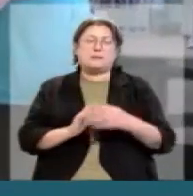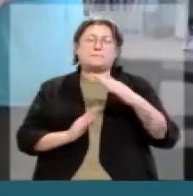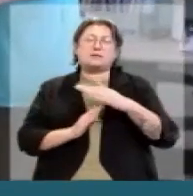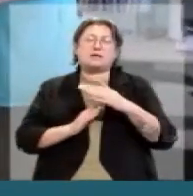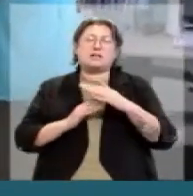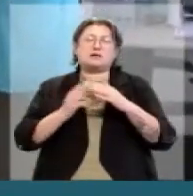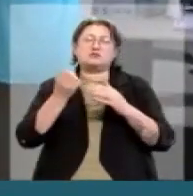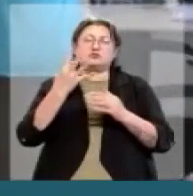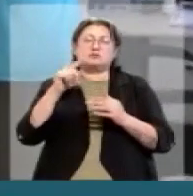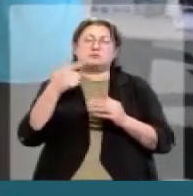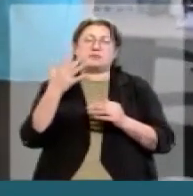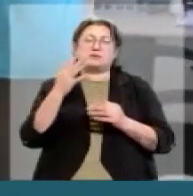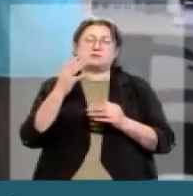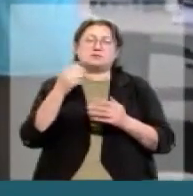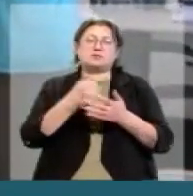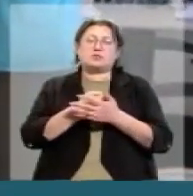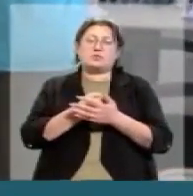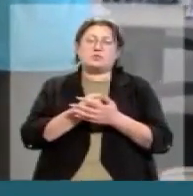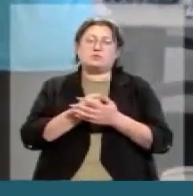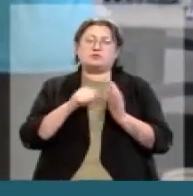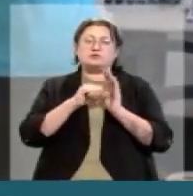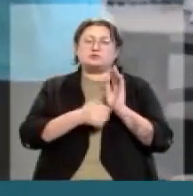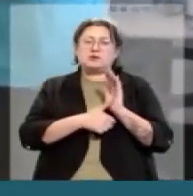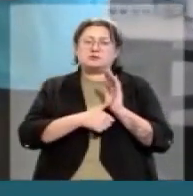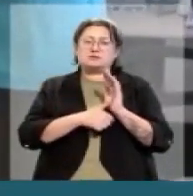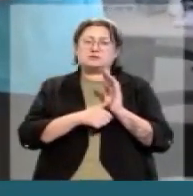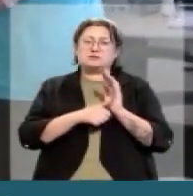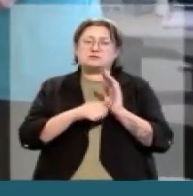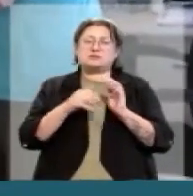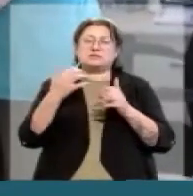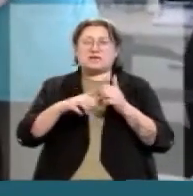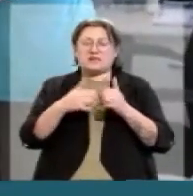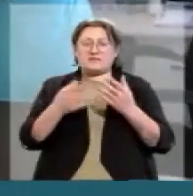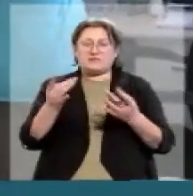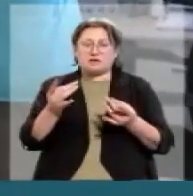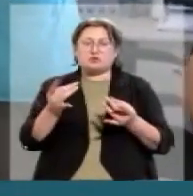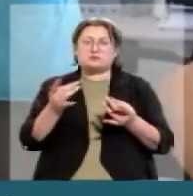пределах 14,5 до 16,